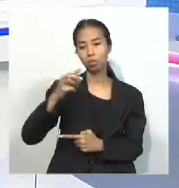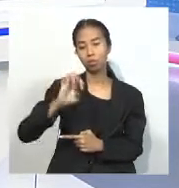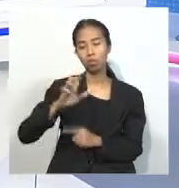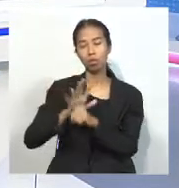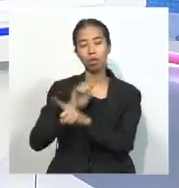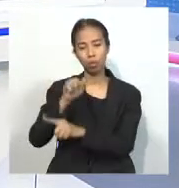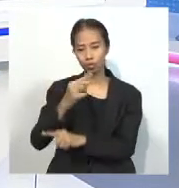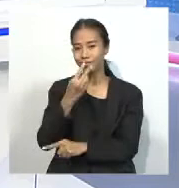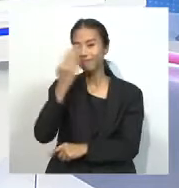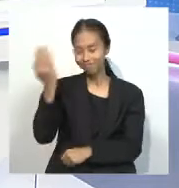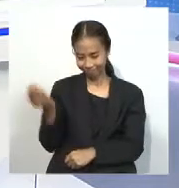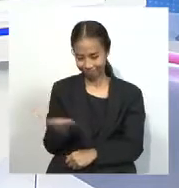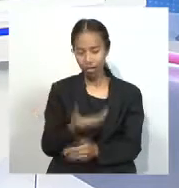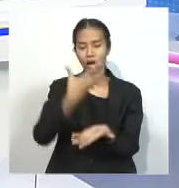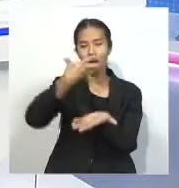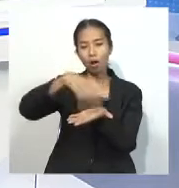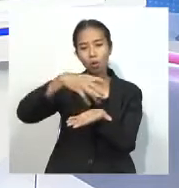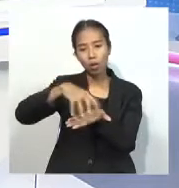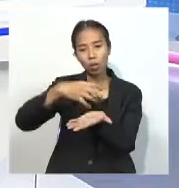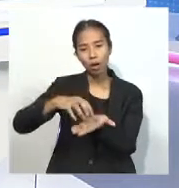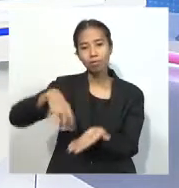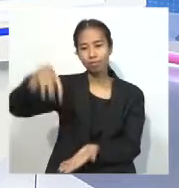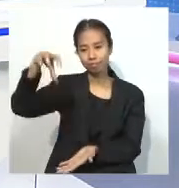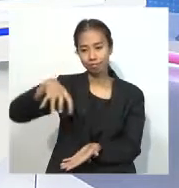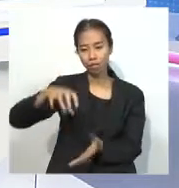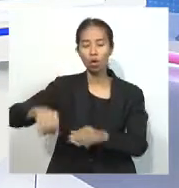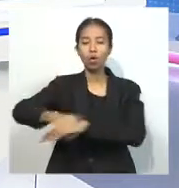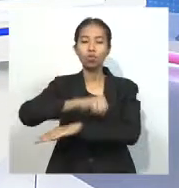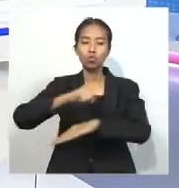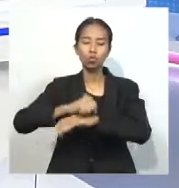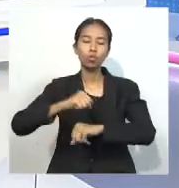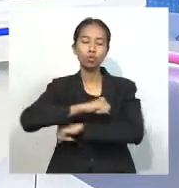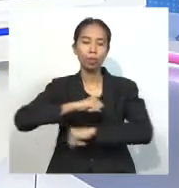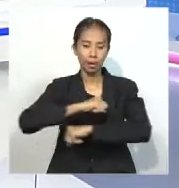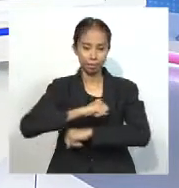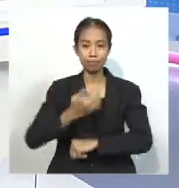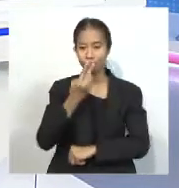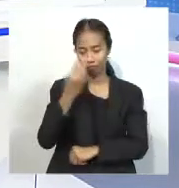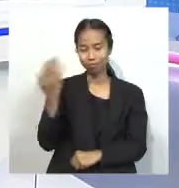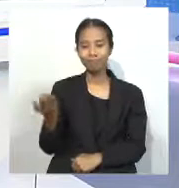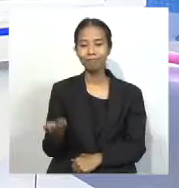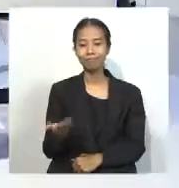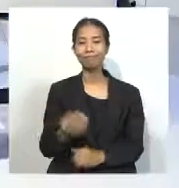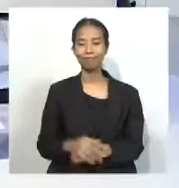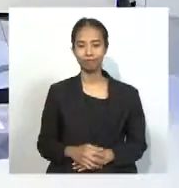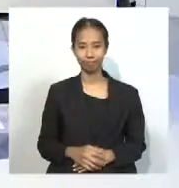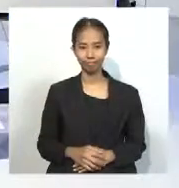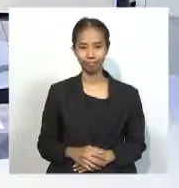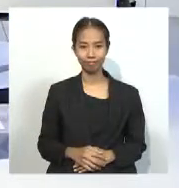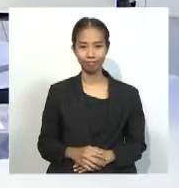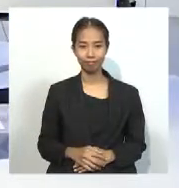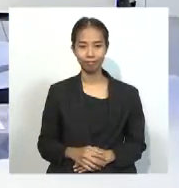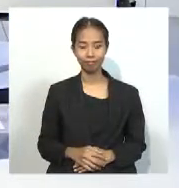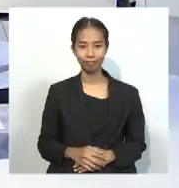ากาศล่าสุดนะคะจากคุณโสรดาเข็มเจริญรายงานสดจากสวนสุขภาพลัดโพจังหวัดสมุทรปราการค่ะคุณโสรดาเชิญ